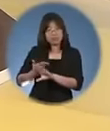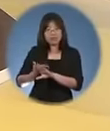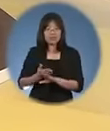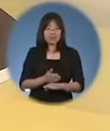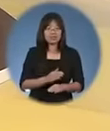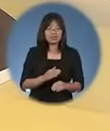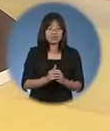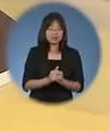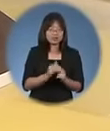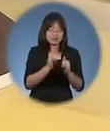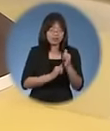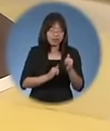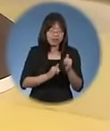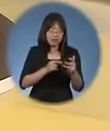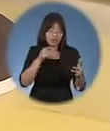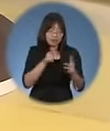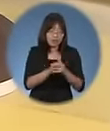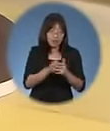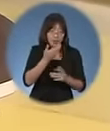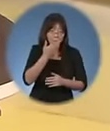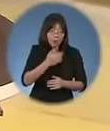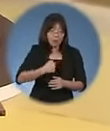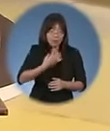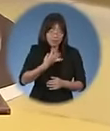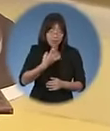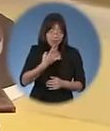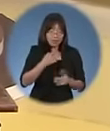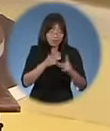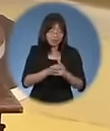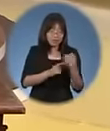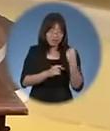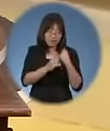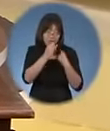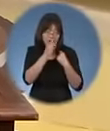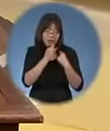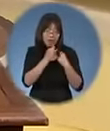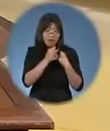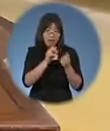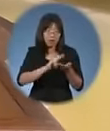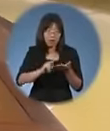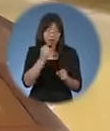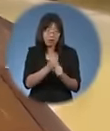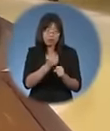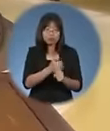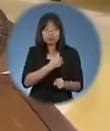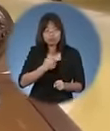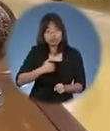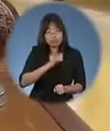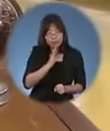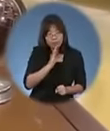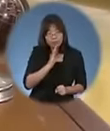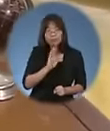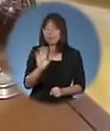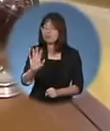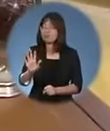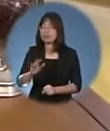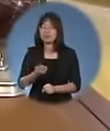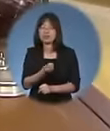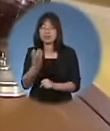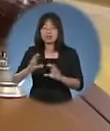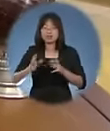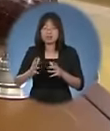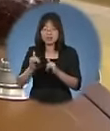역사를 꿰뚫는 자기 마름의 통찰력 같은 게 있어야 작품으로 만들어지는 거 아닙니까? 그런 것보다도 이제 여러 나라